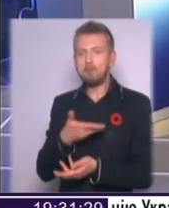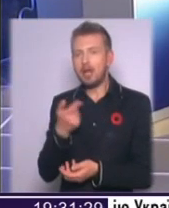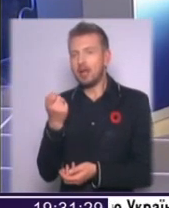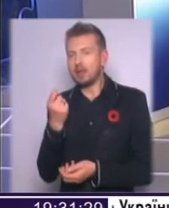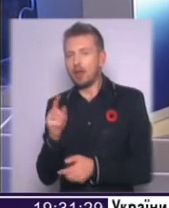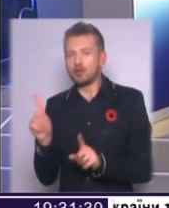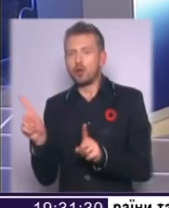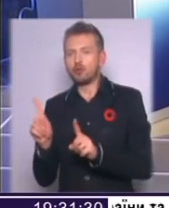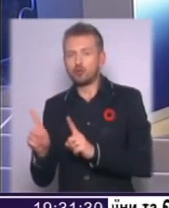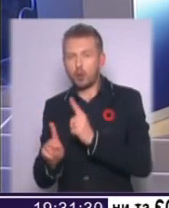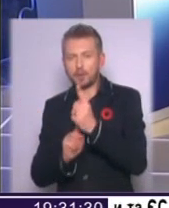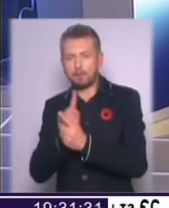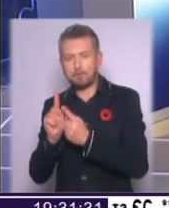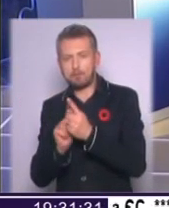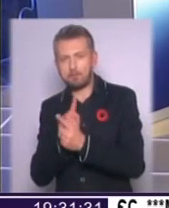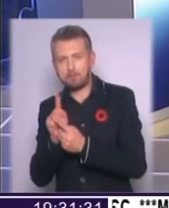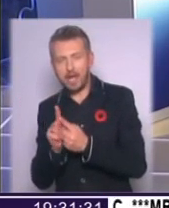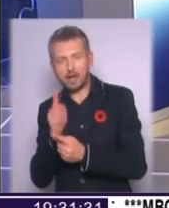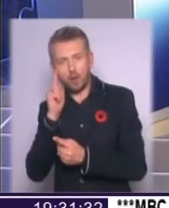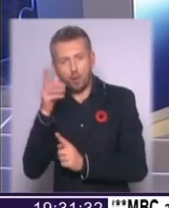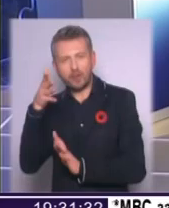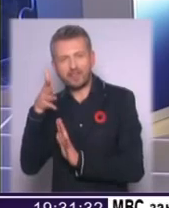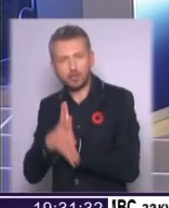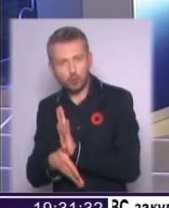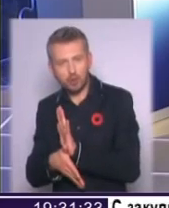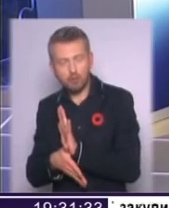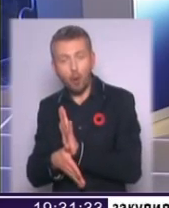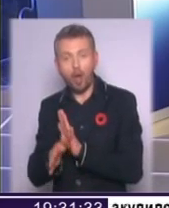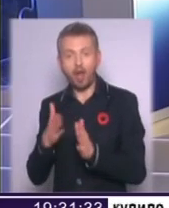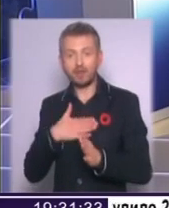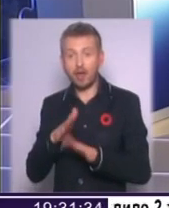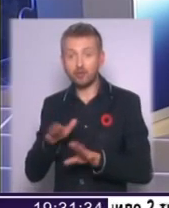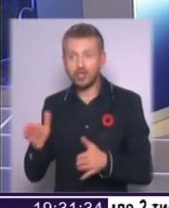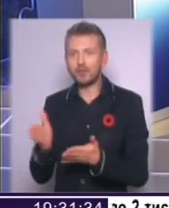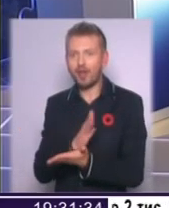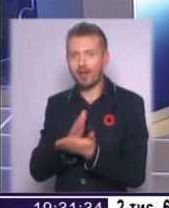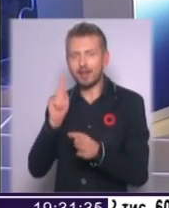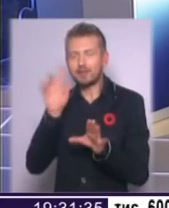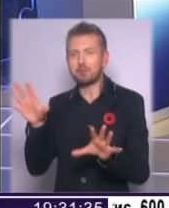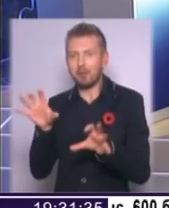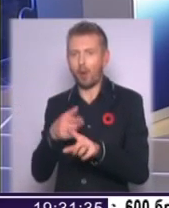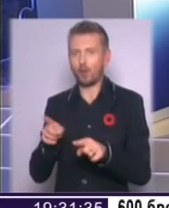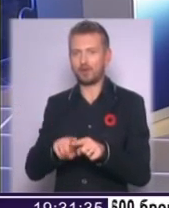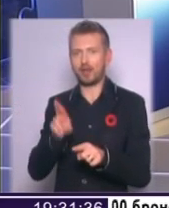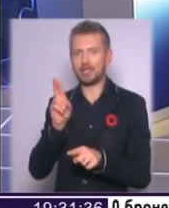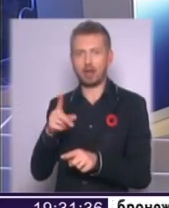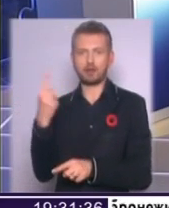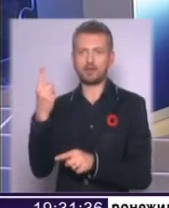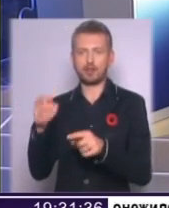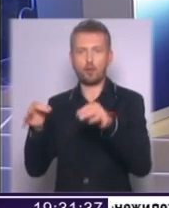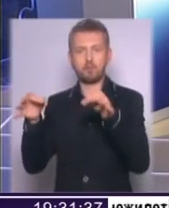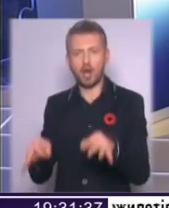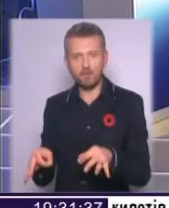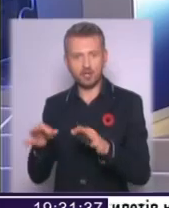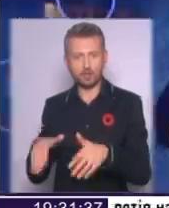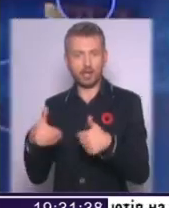щось переоцінюємо і переусвідомлюємо, діти наші взагалі сприймають це, ну, як єдиноправильний